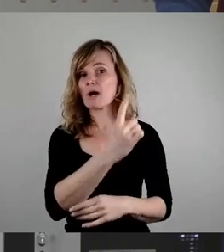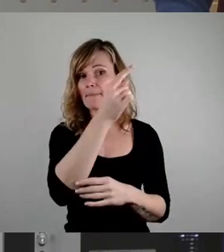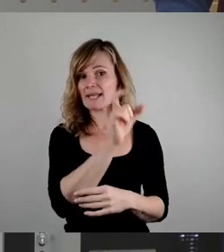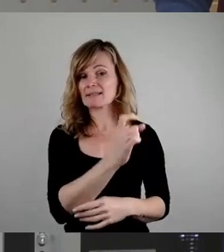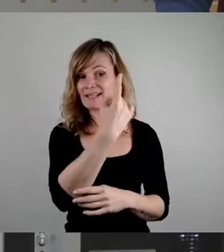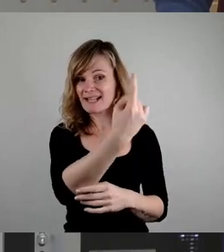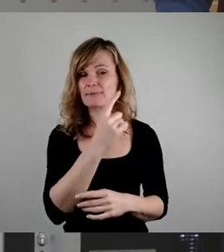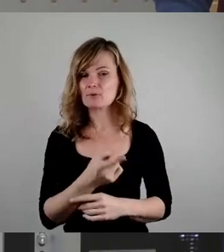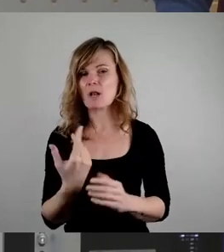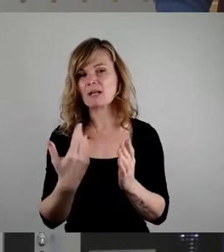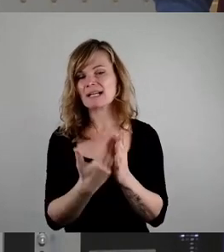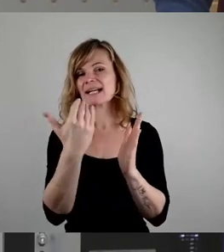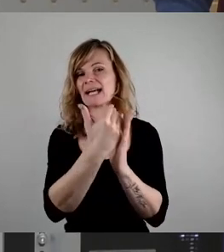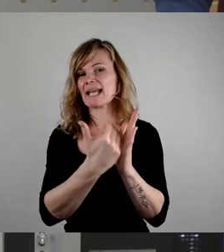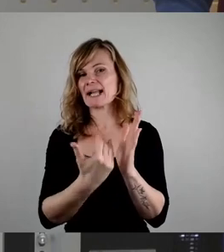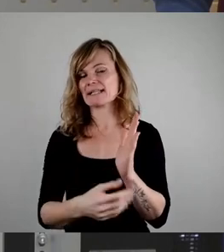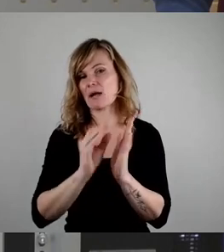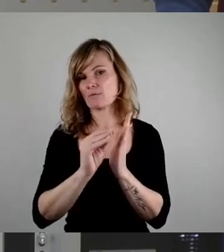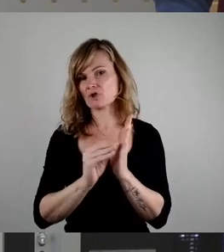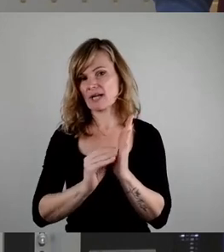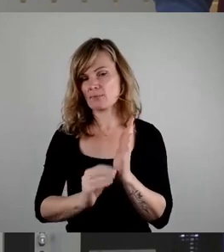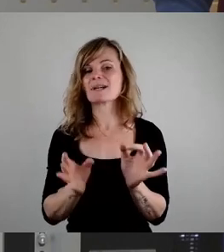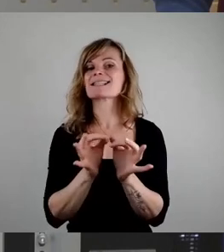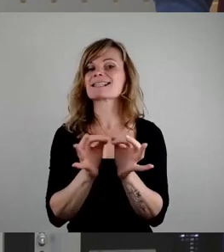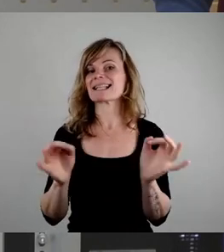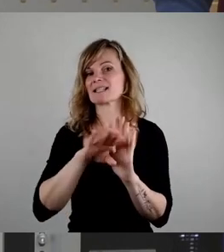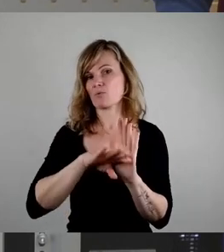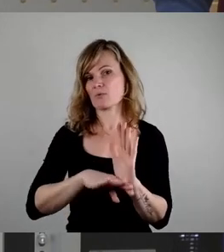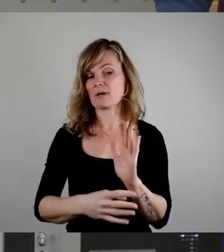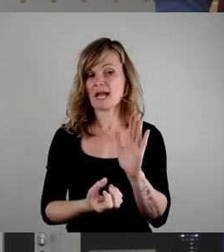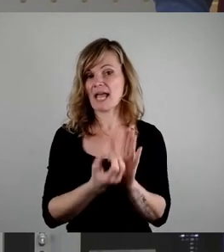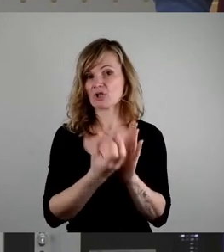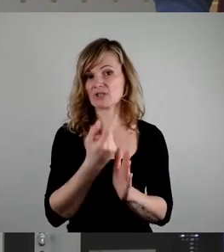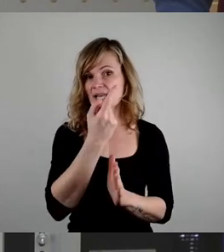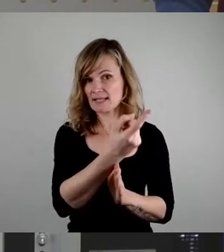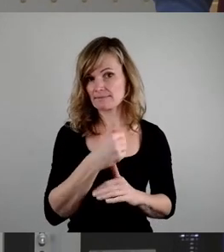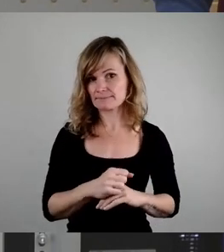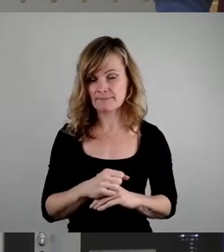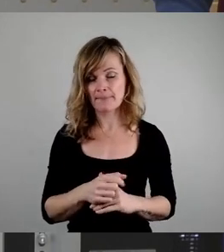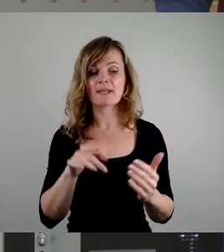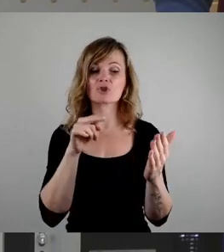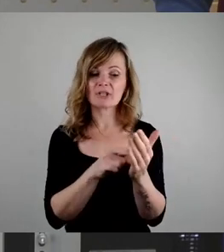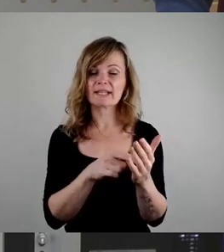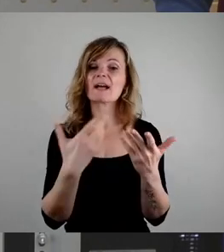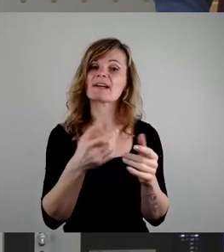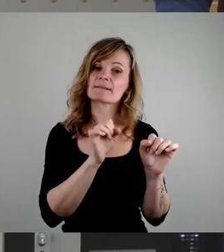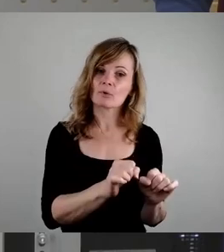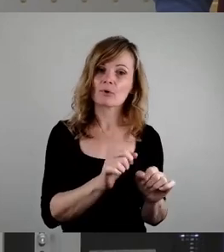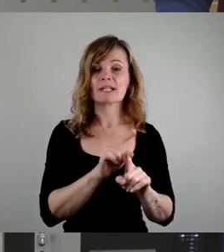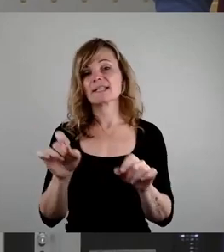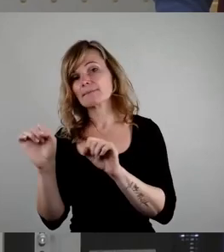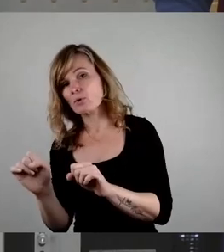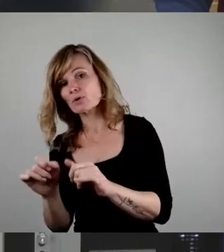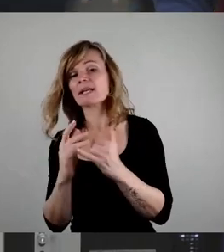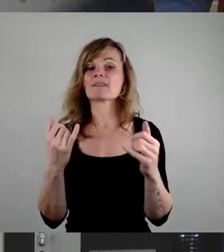aufschreiben, also Fachwort Satzung, soll eine Satzung erstellen, wo drin steht, was geht nicht, wie machen wir das,